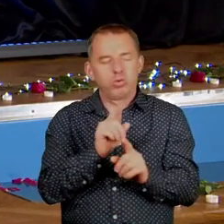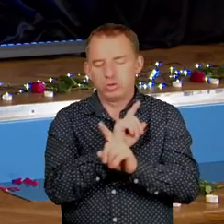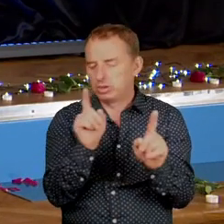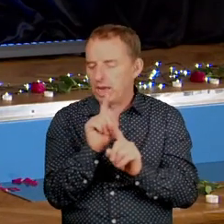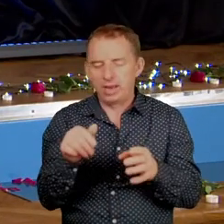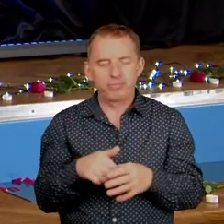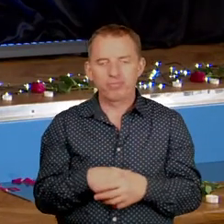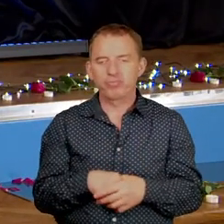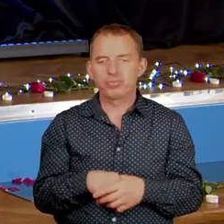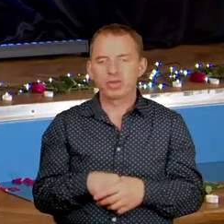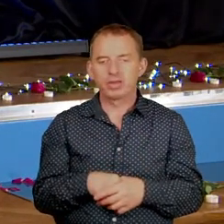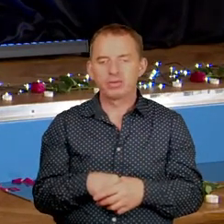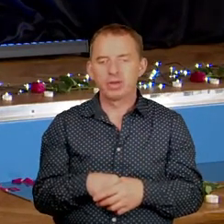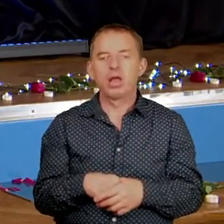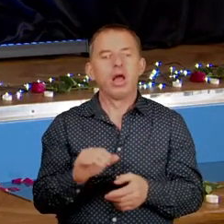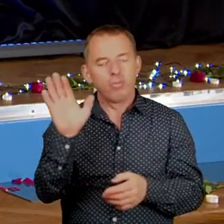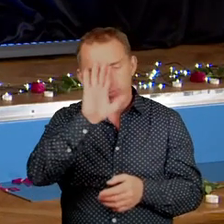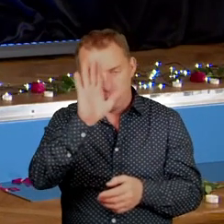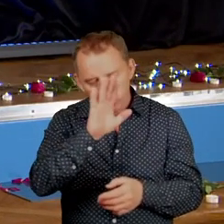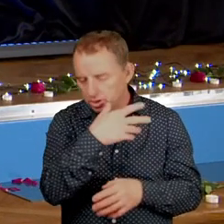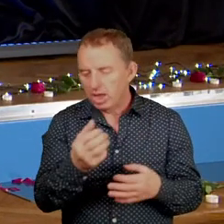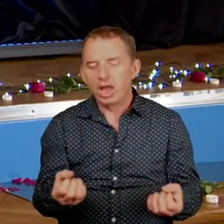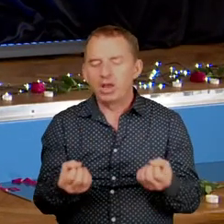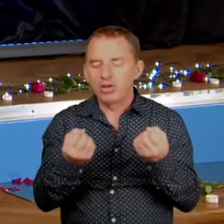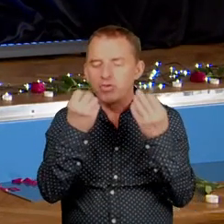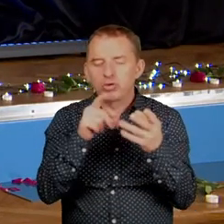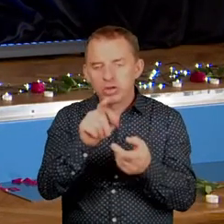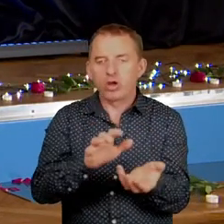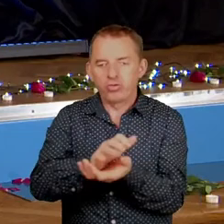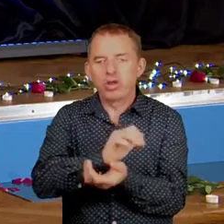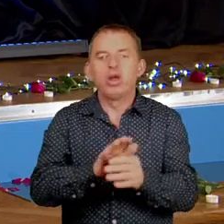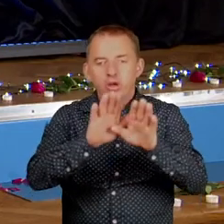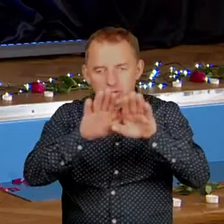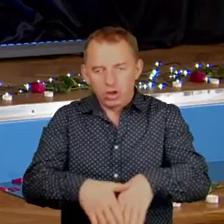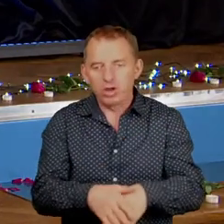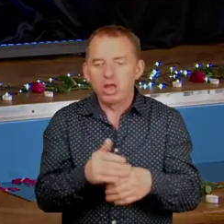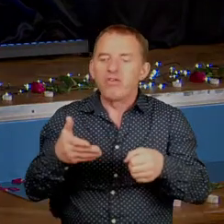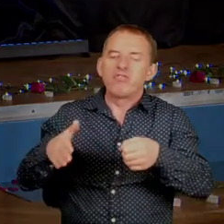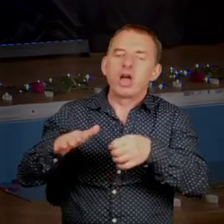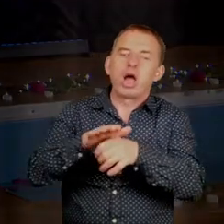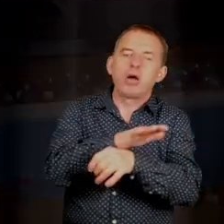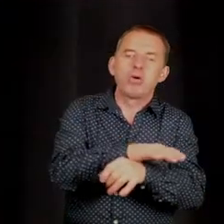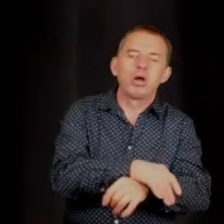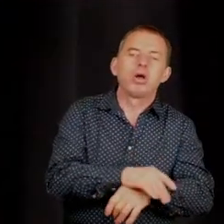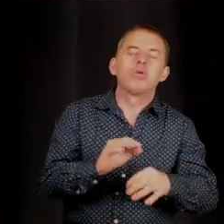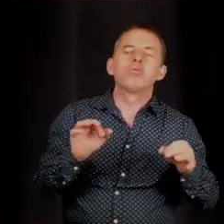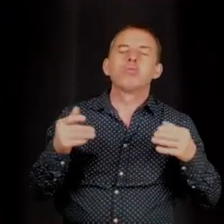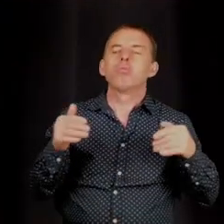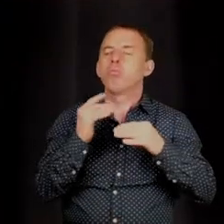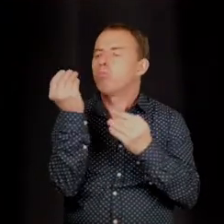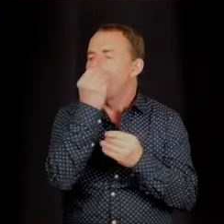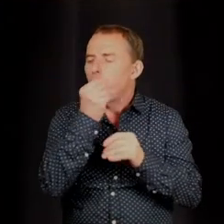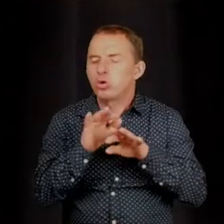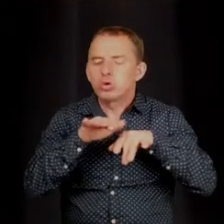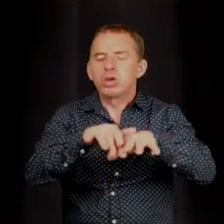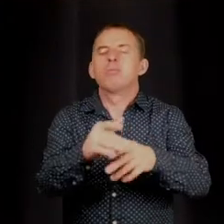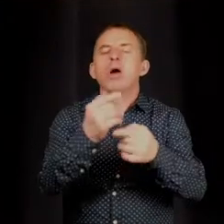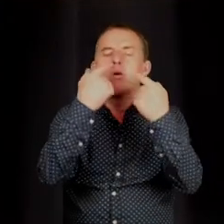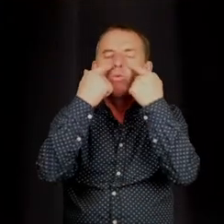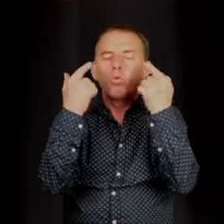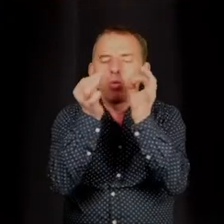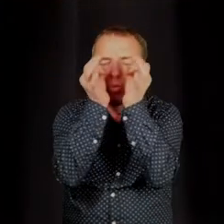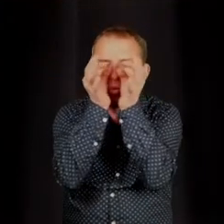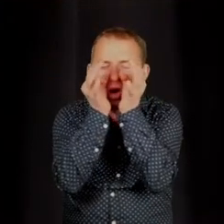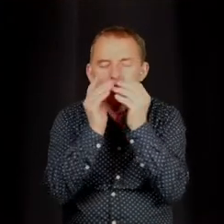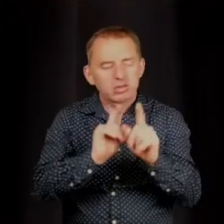to be a world filled with tears. Bóg nie stworzył tego świata, aby został wypełniony morzem łez. He didn't create this world to be filled with suffering